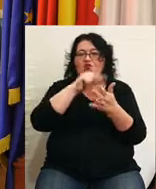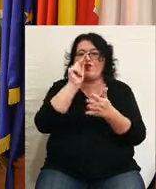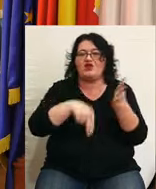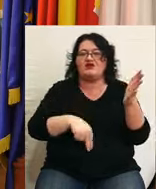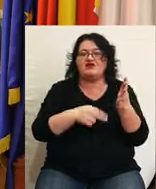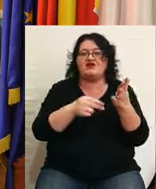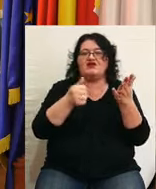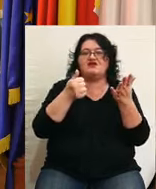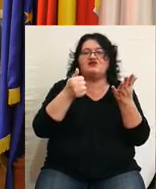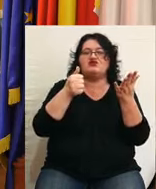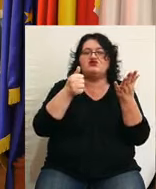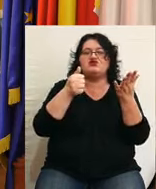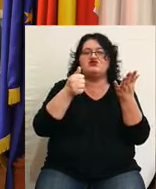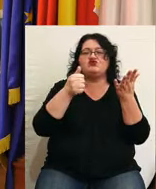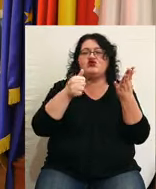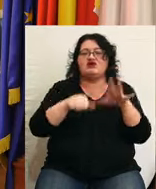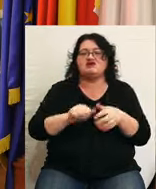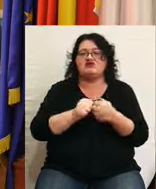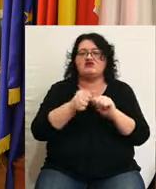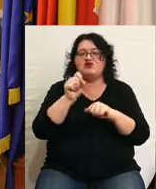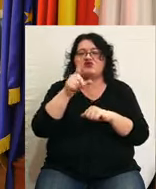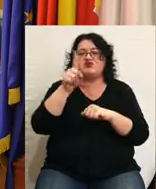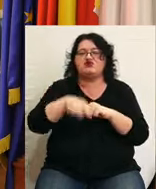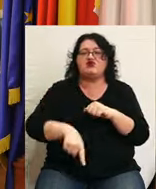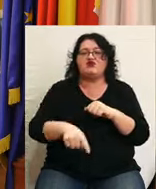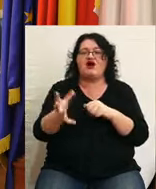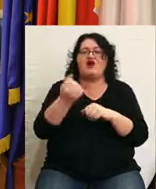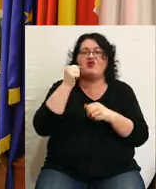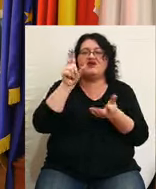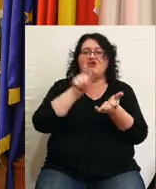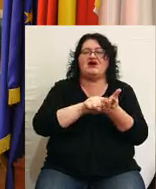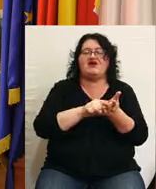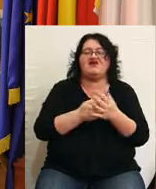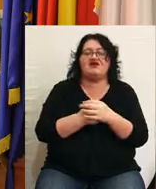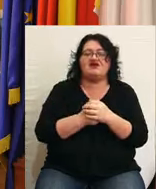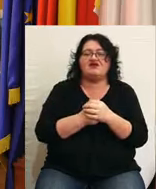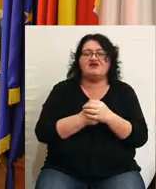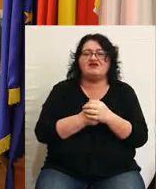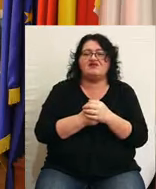de 6-12 luni, bineînțeles că au luat la un preț mult, mult mai mic.